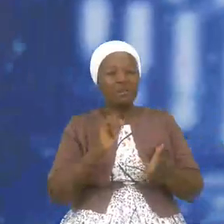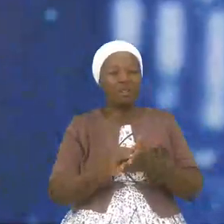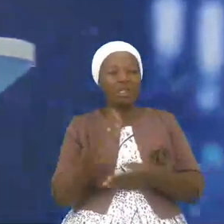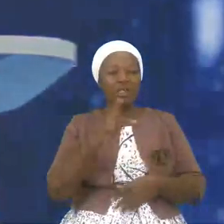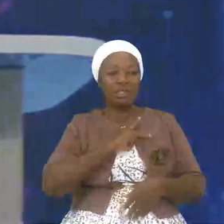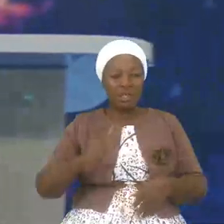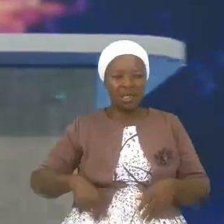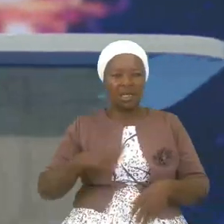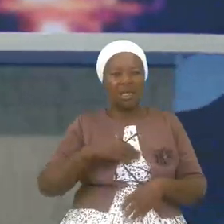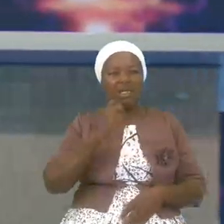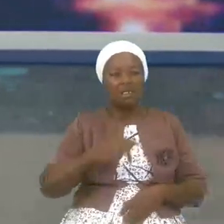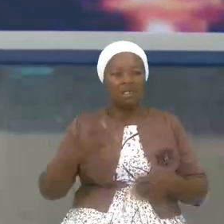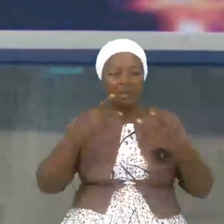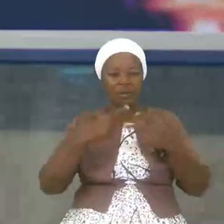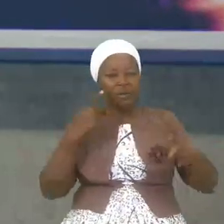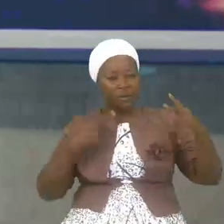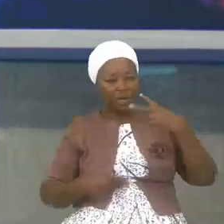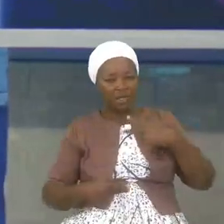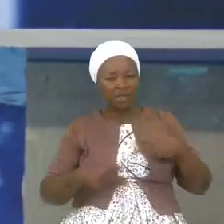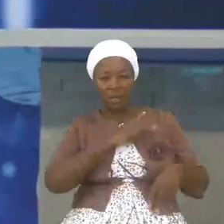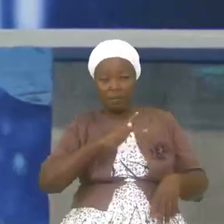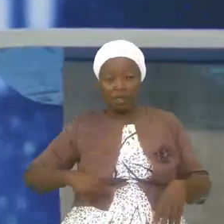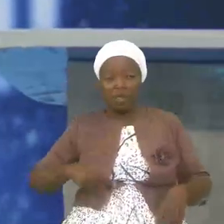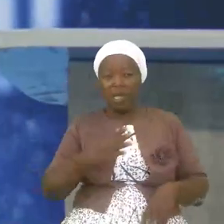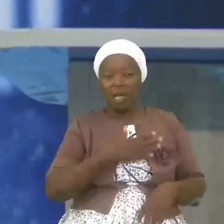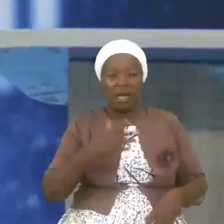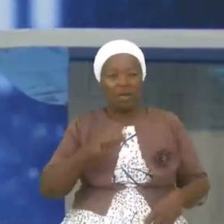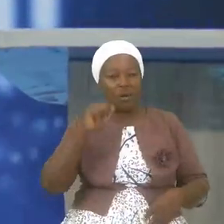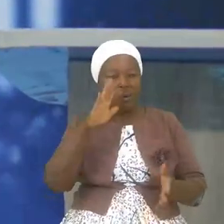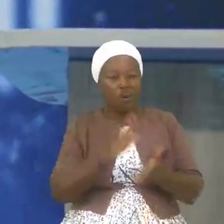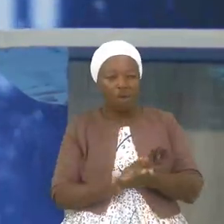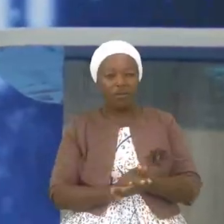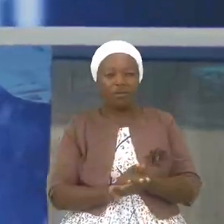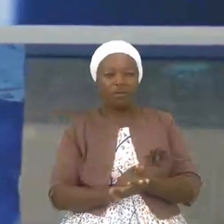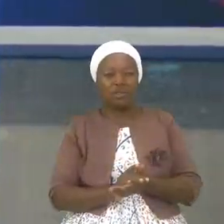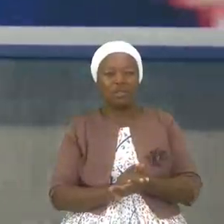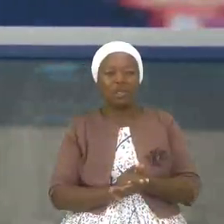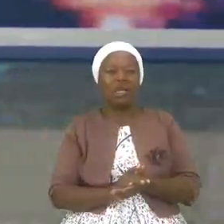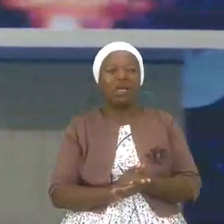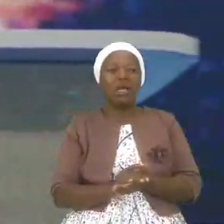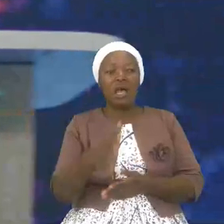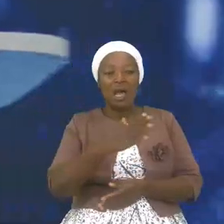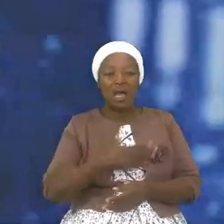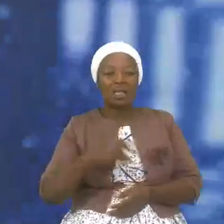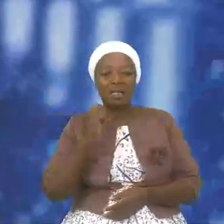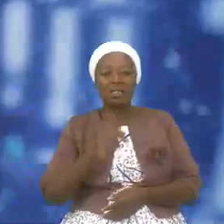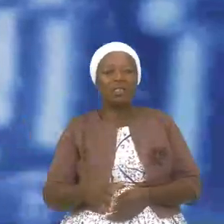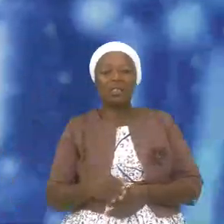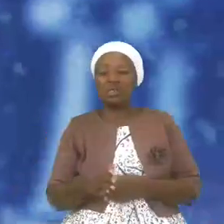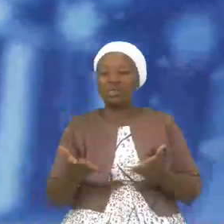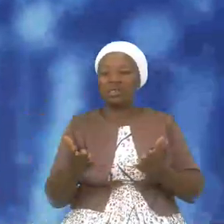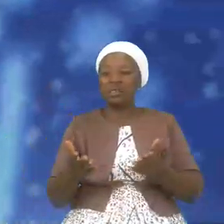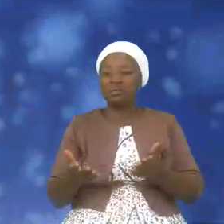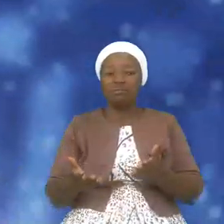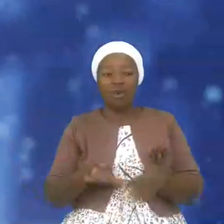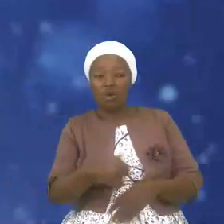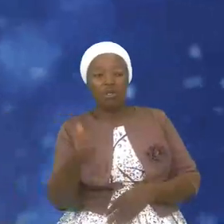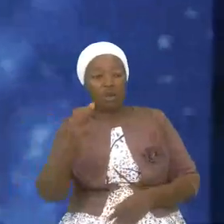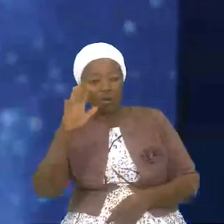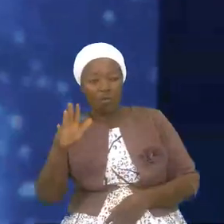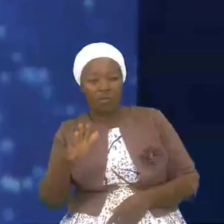Non seulement qu'il était profane, mais qu'il soit souillé, non